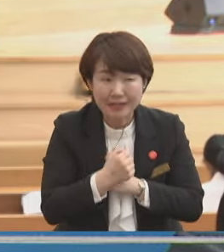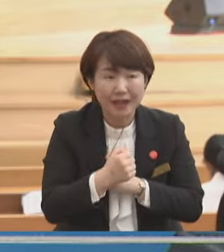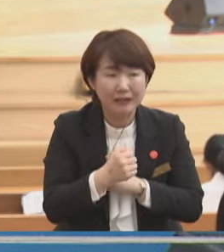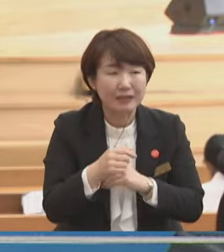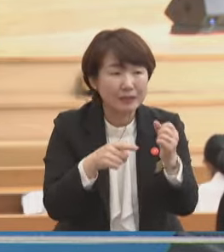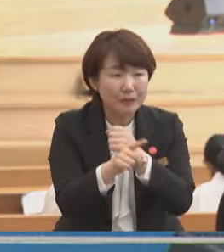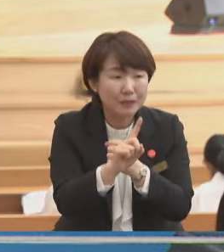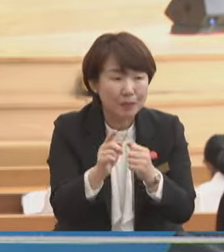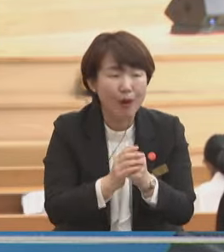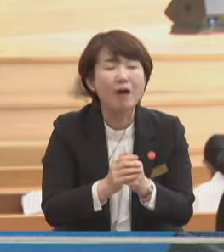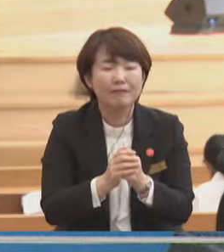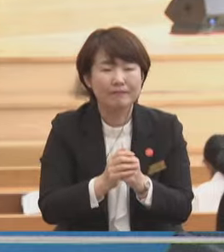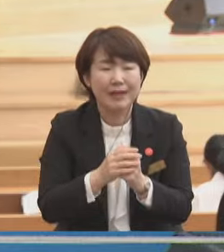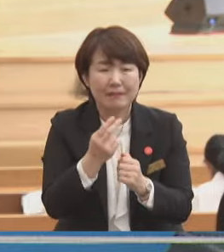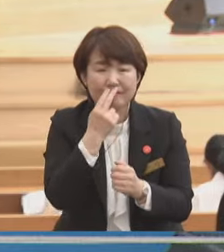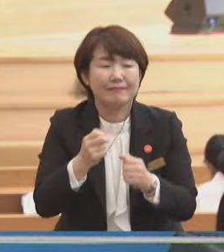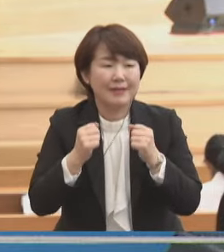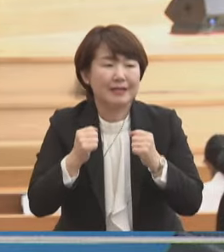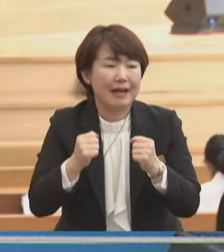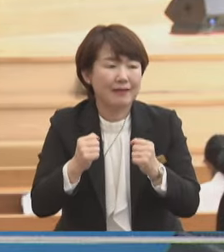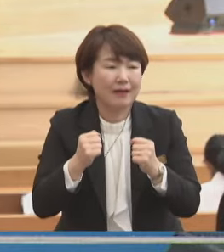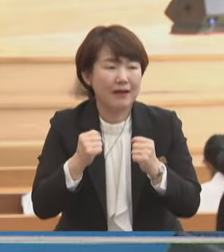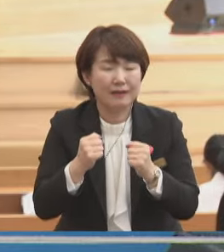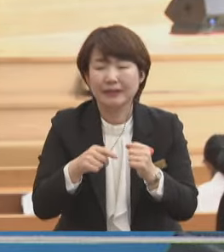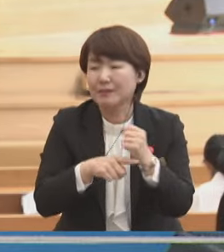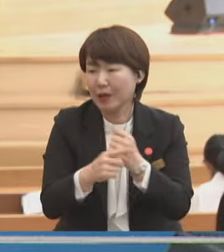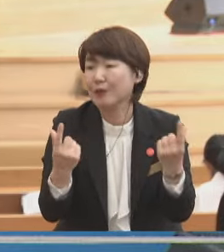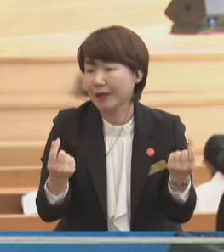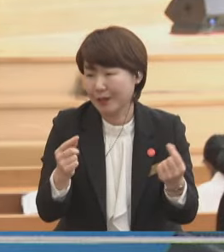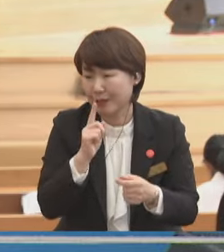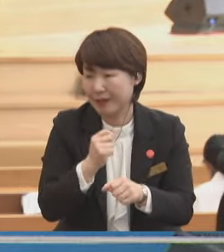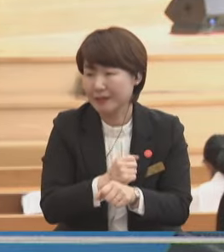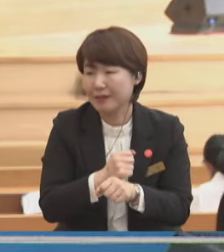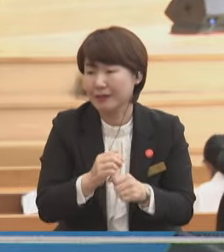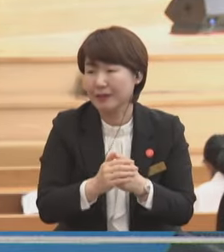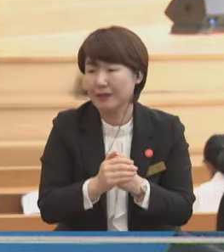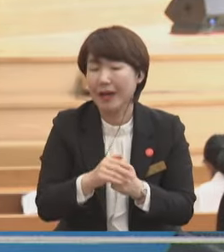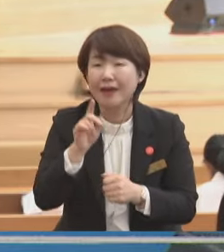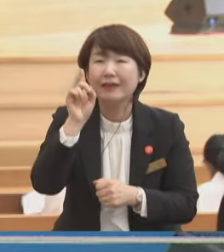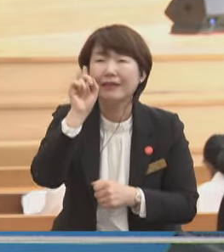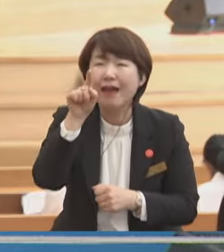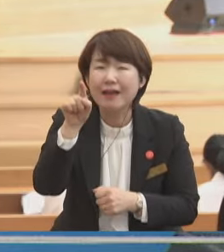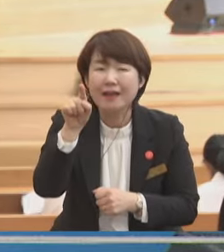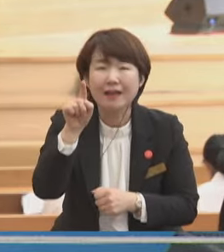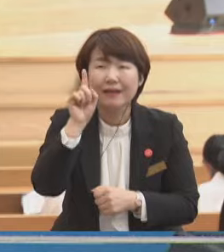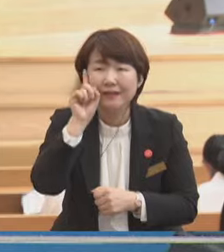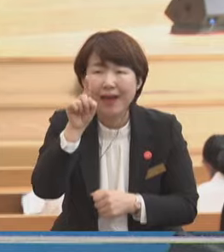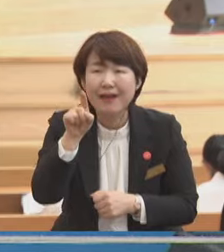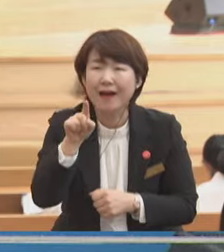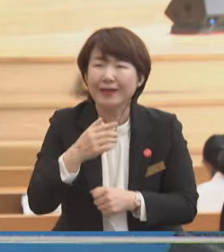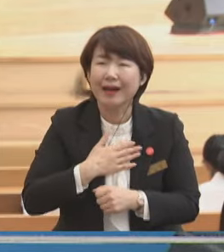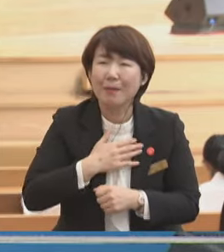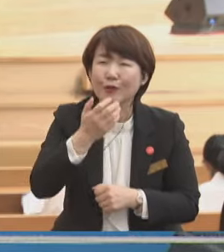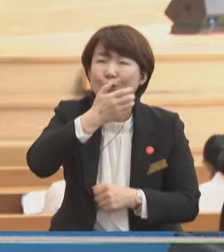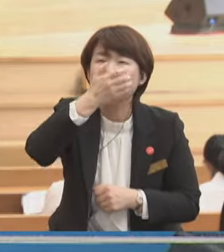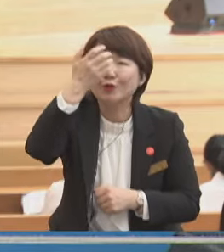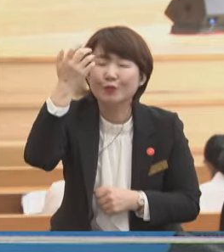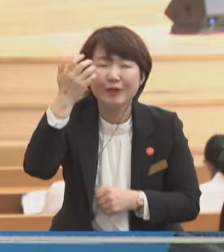것은 곧 산다는 것을 의미한다 여러분 내일을 놓고 꿈꾸는 마음들이